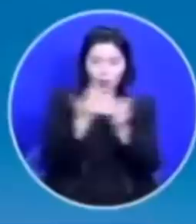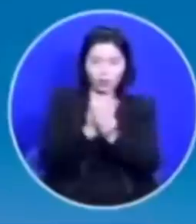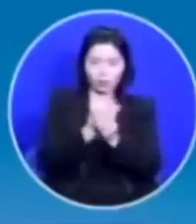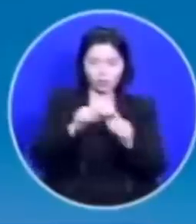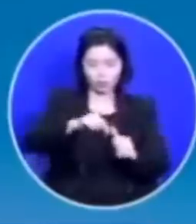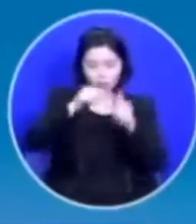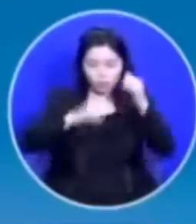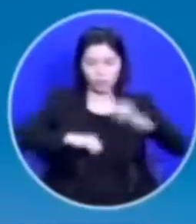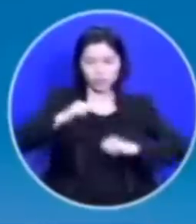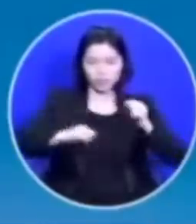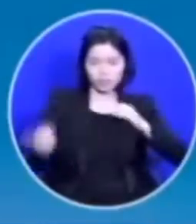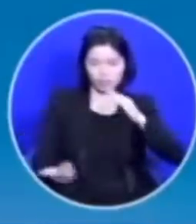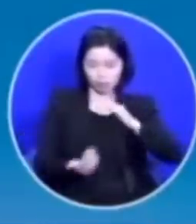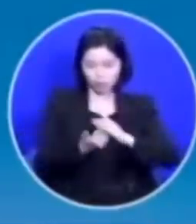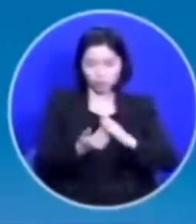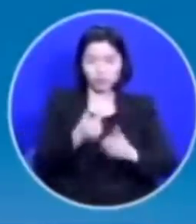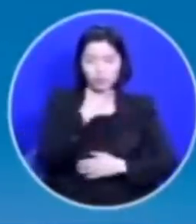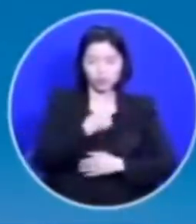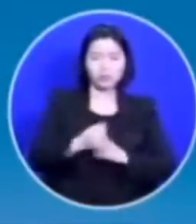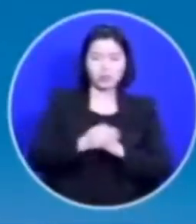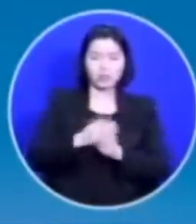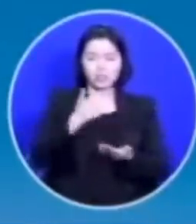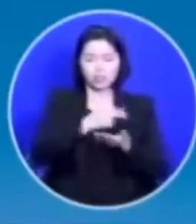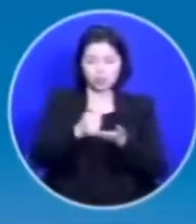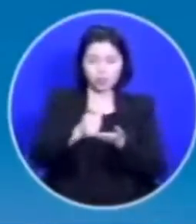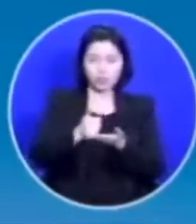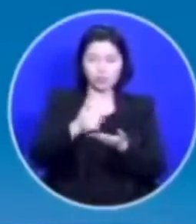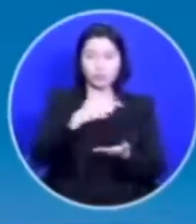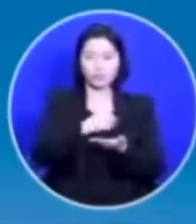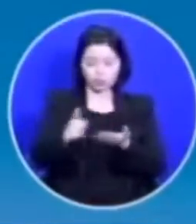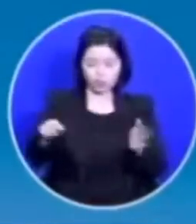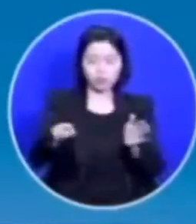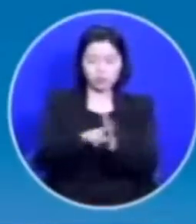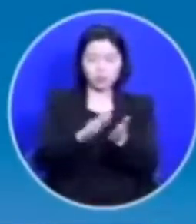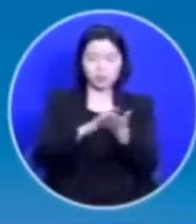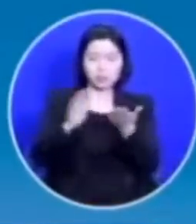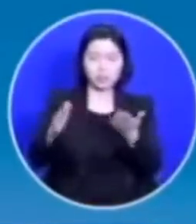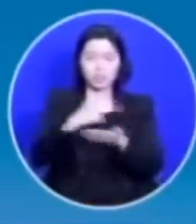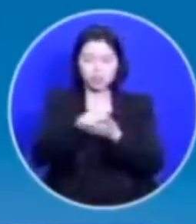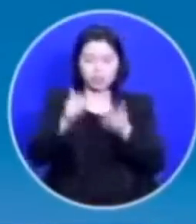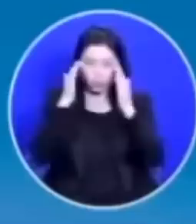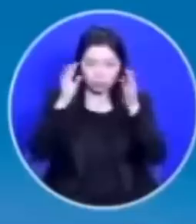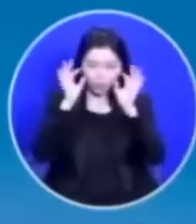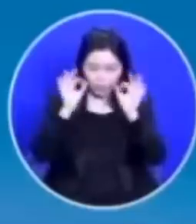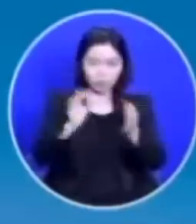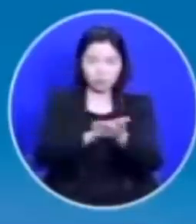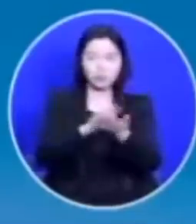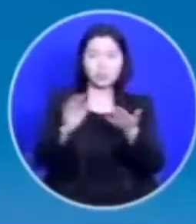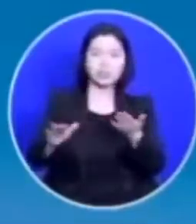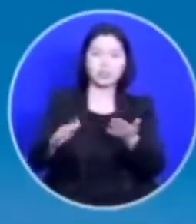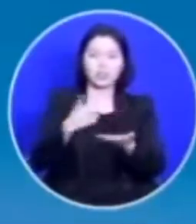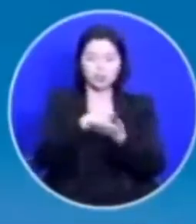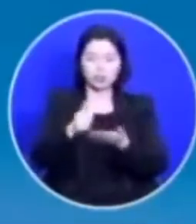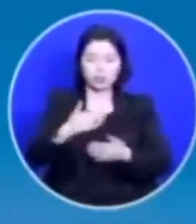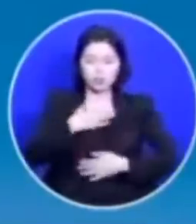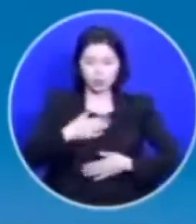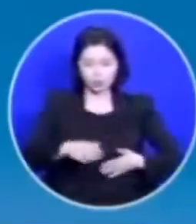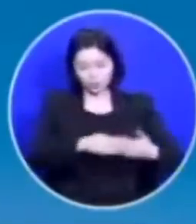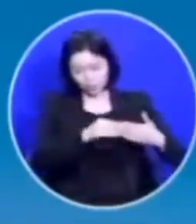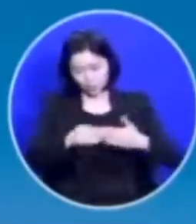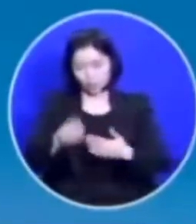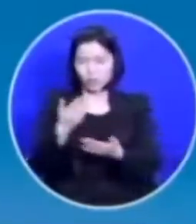일어나게 되기를 주님 주님을 믿습니다 주님을 바라봅니다 주님 저를 인도해